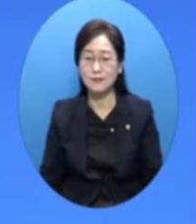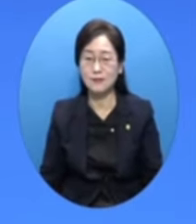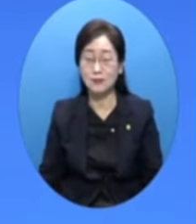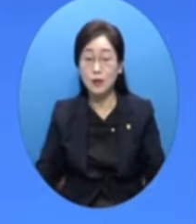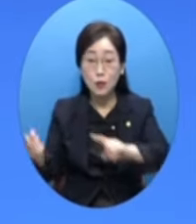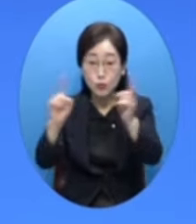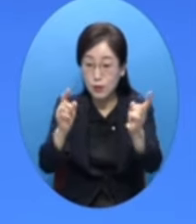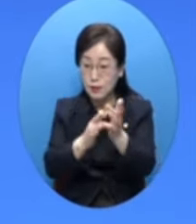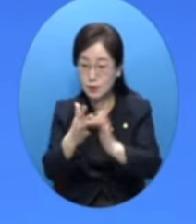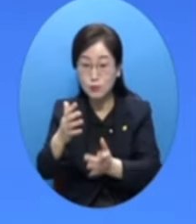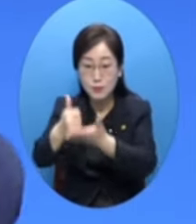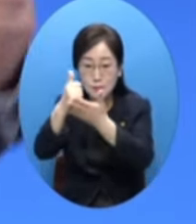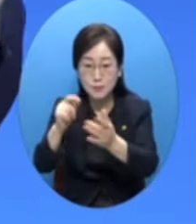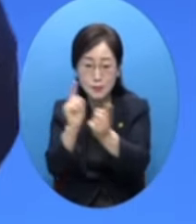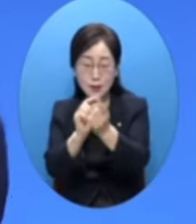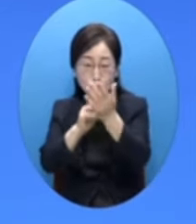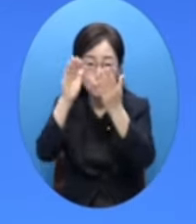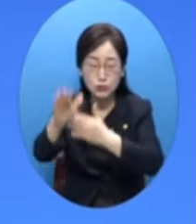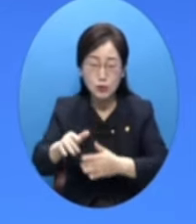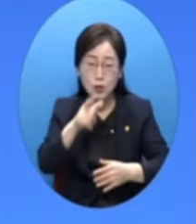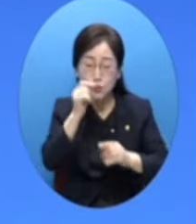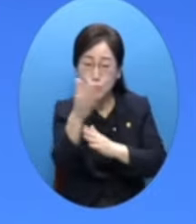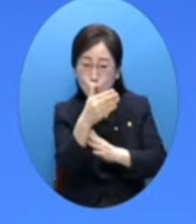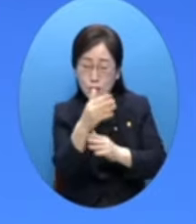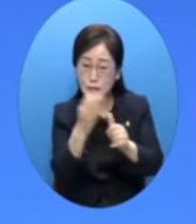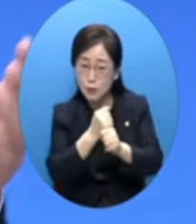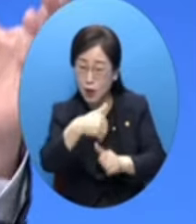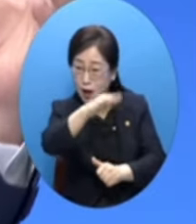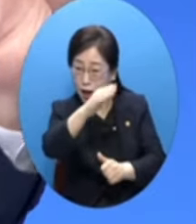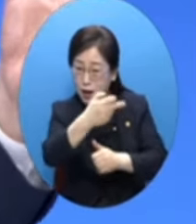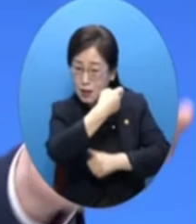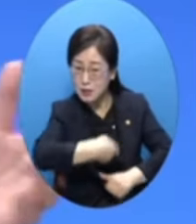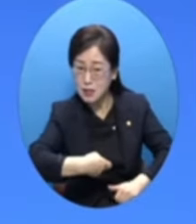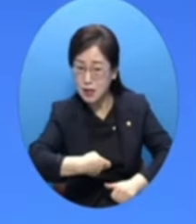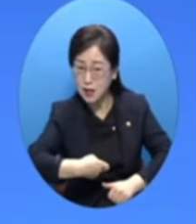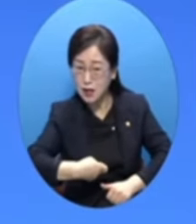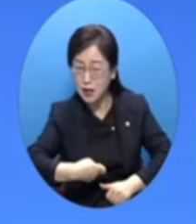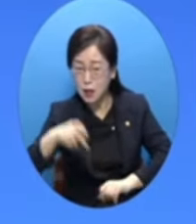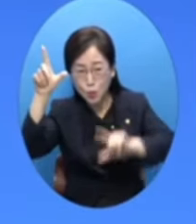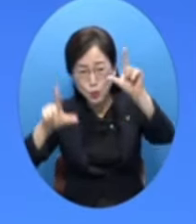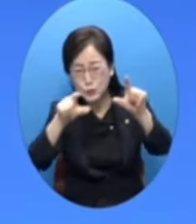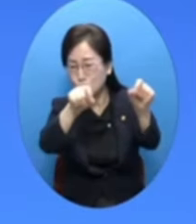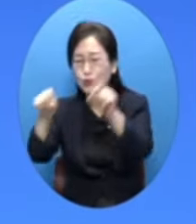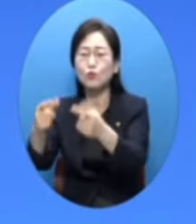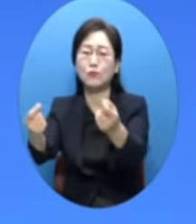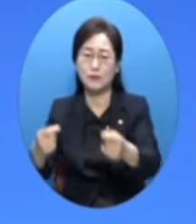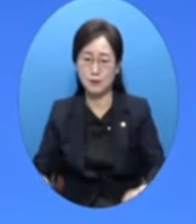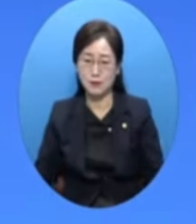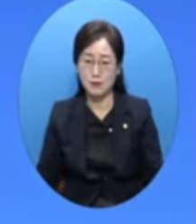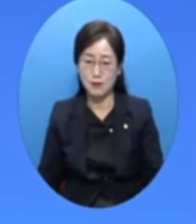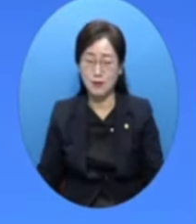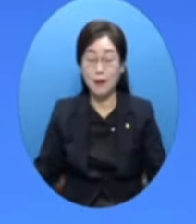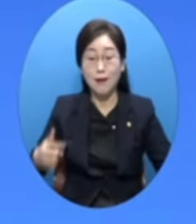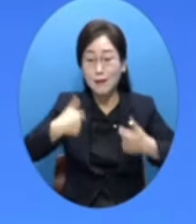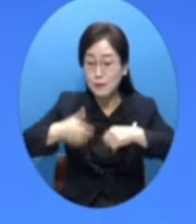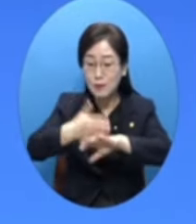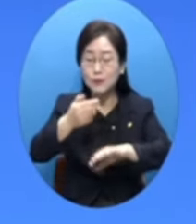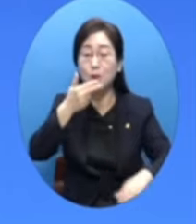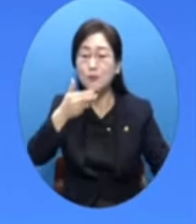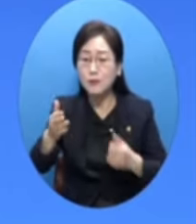부활하신 예수를 만난 후에 다시 물고기를 잡으러 간 제자들과 다른 것이 하나도 없습니다. 기쁨과 감사가